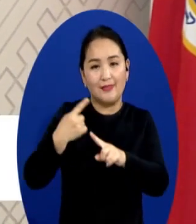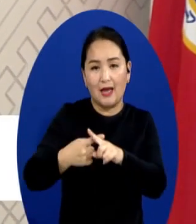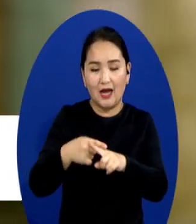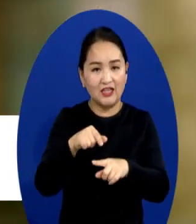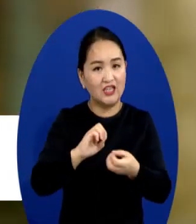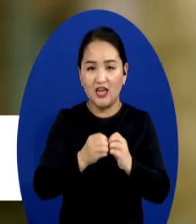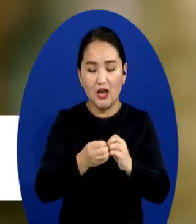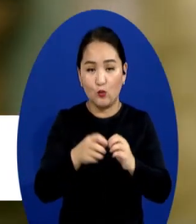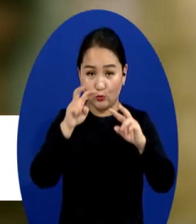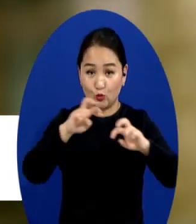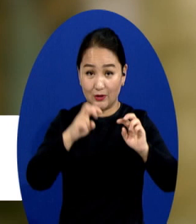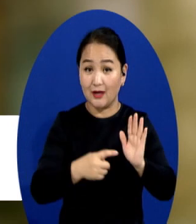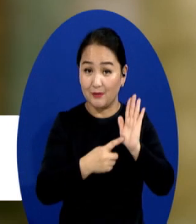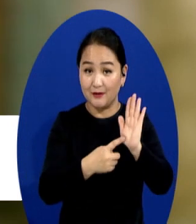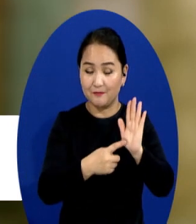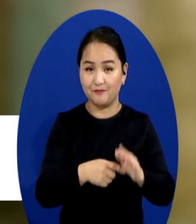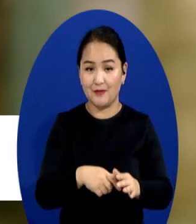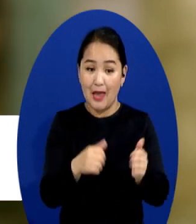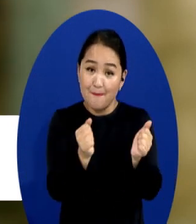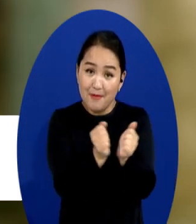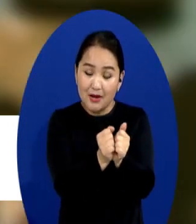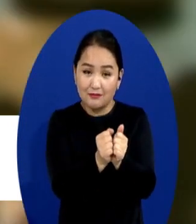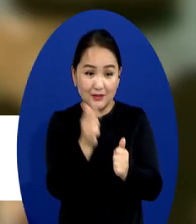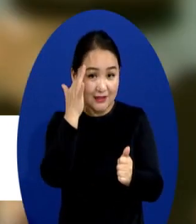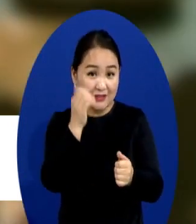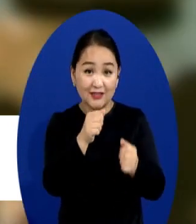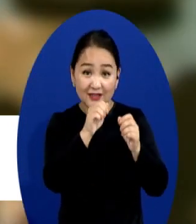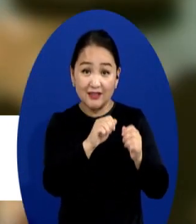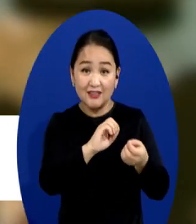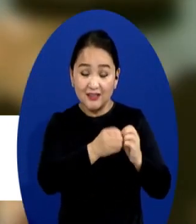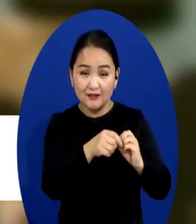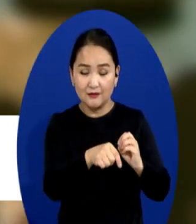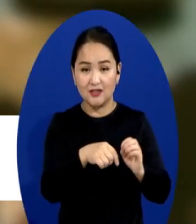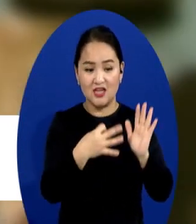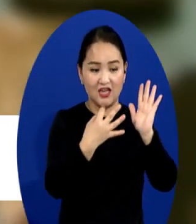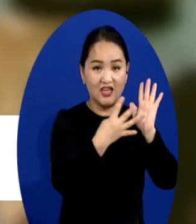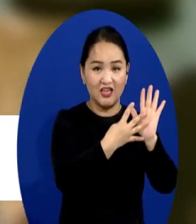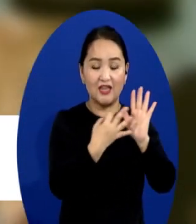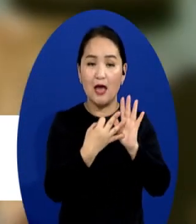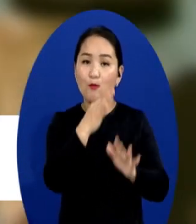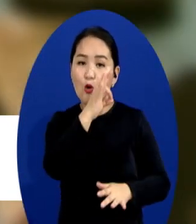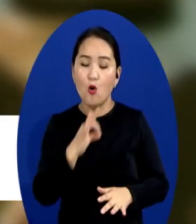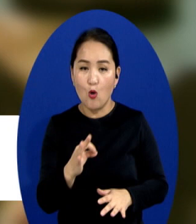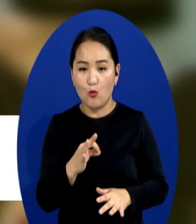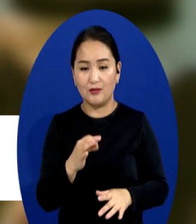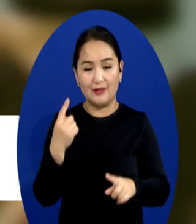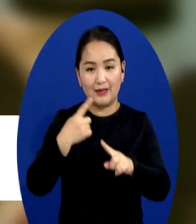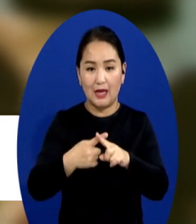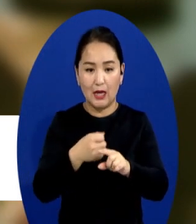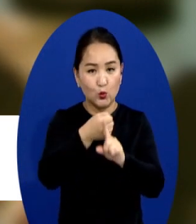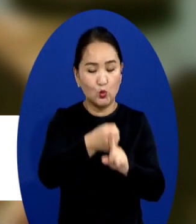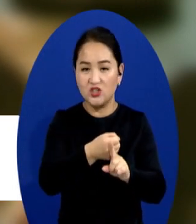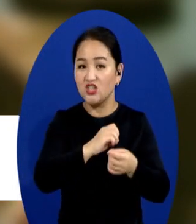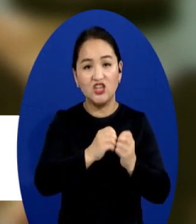судалгаа байдаг. Баривчлах арга хэмжээ агуулсан хүчирхийлэгчдийн 98% нь дахин хүчирхийлэл үүлдээгүй гэж цагдаагийн статистик мэдээлэлд